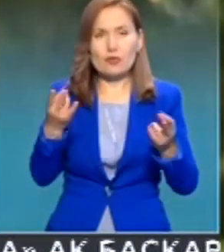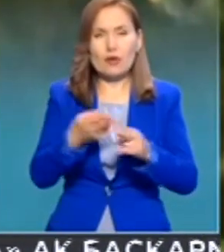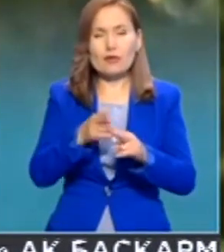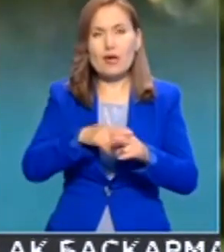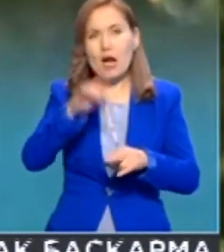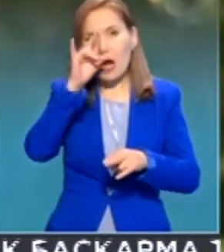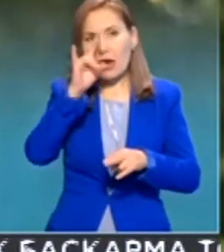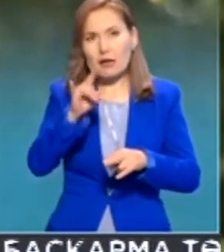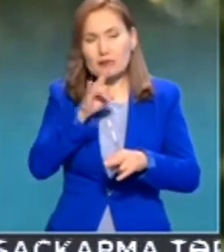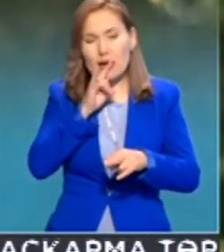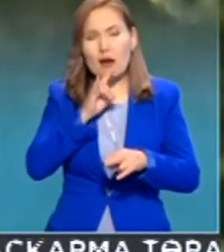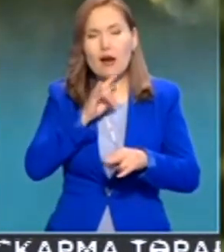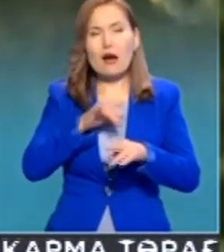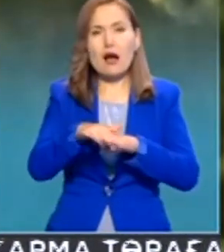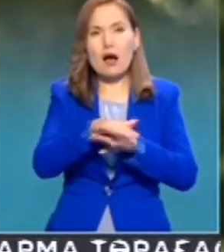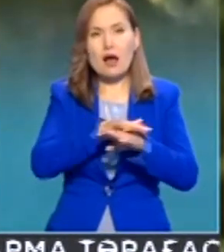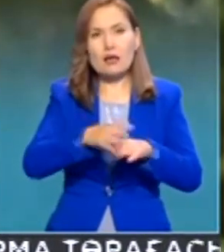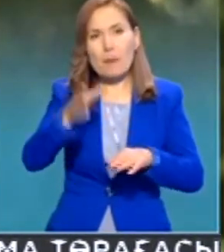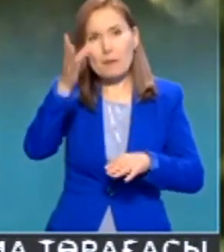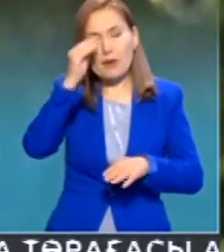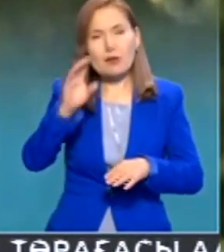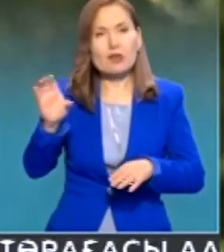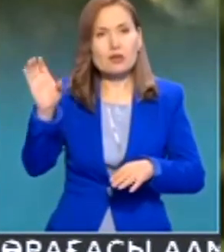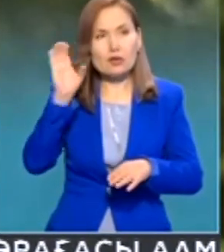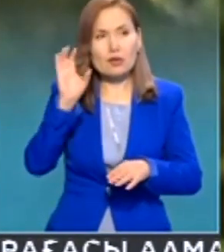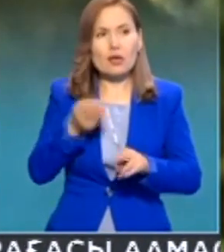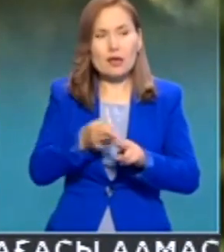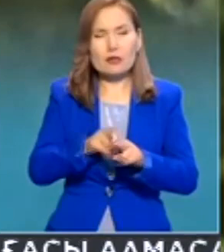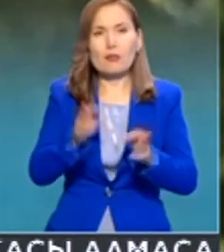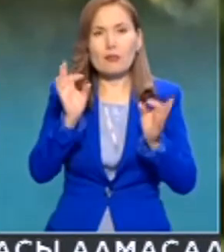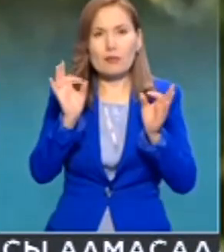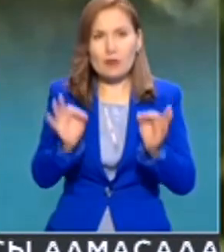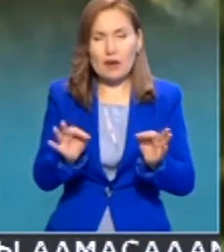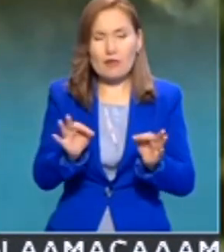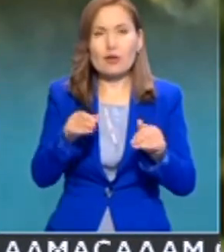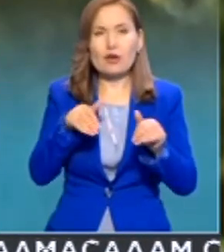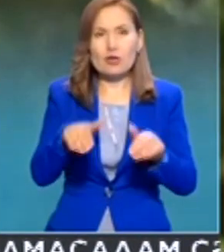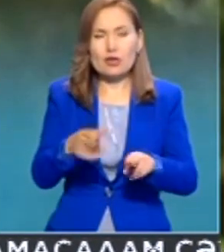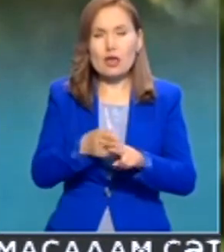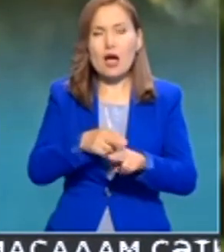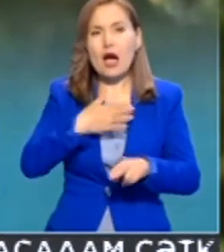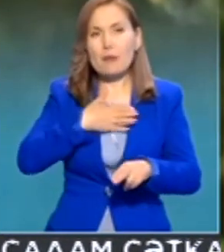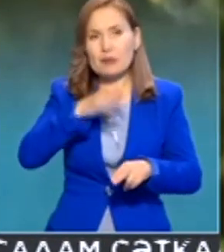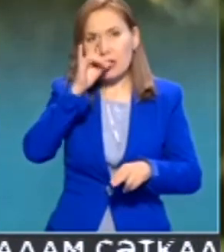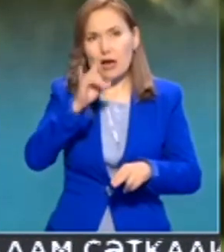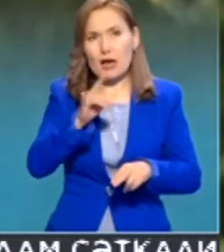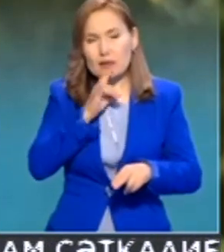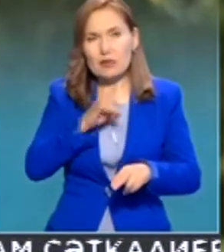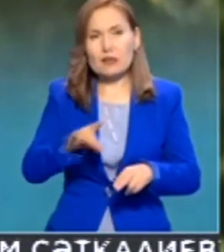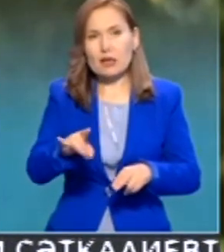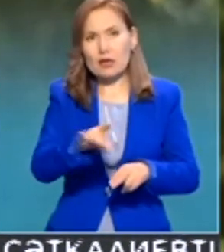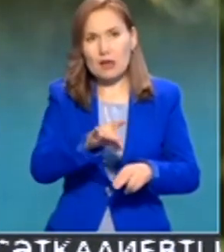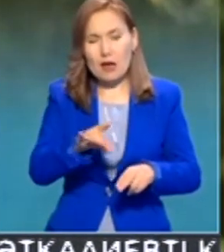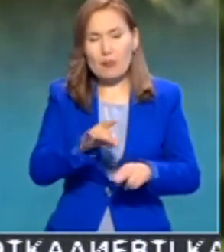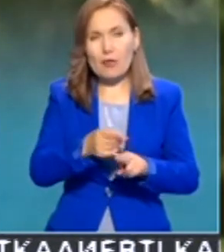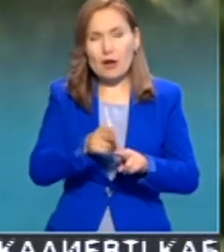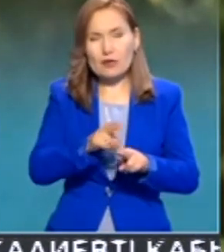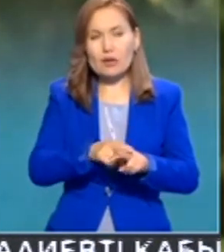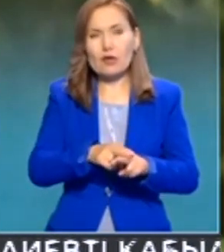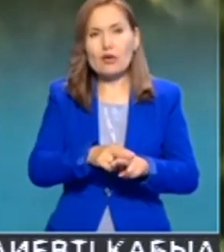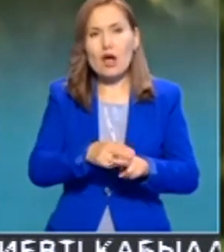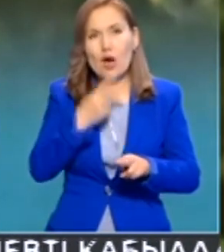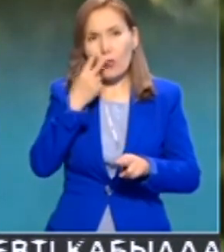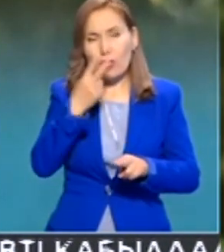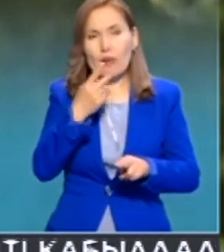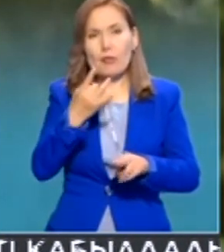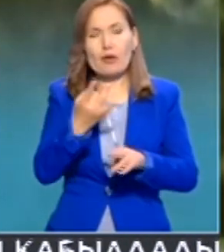санасы ол демократияға нық қадам ретінде қабылдауға болады. Бұл енді біздің елімізде болып жатқан, менің көріп жатқан бірінші референдум. Сол